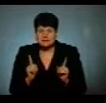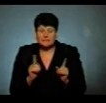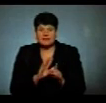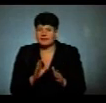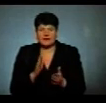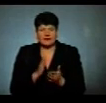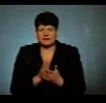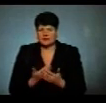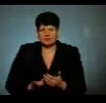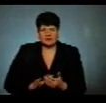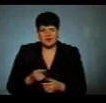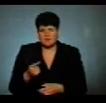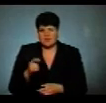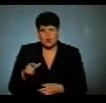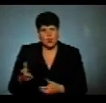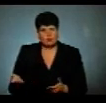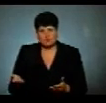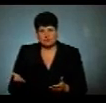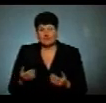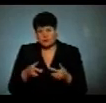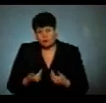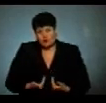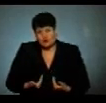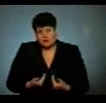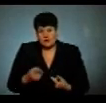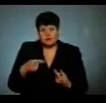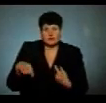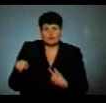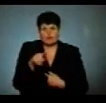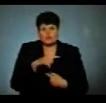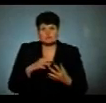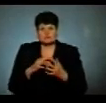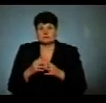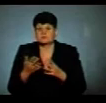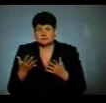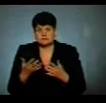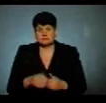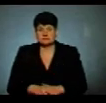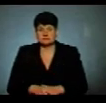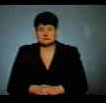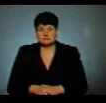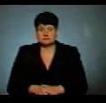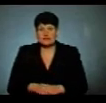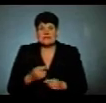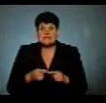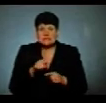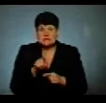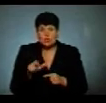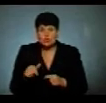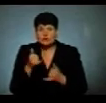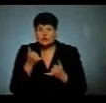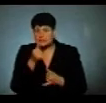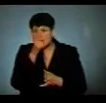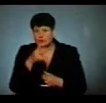є мешканцями Тернополя. Вони проживають на навколишніх населених пунктах і навіть дальших населених пунктах. І ці люди сьогодні не